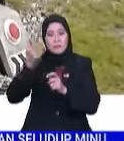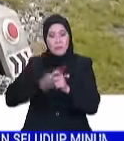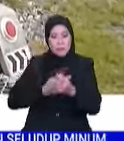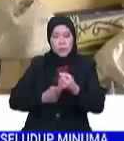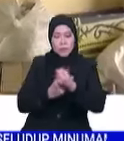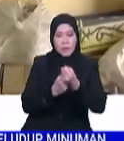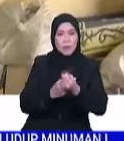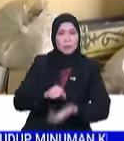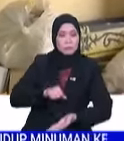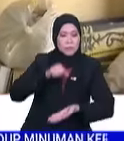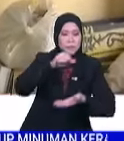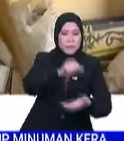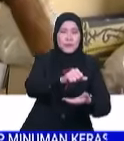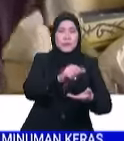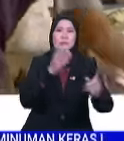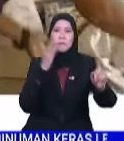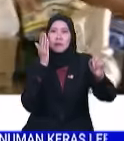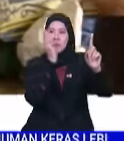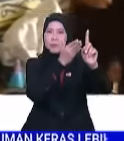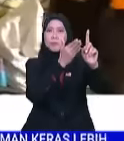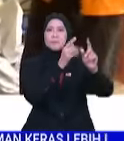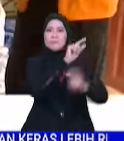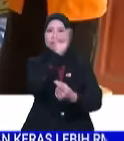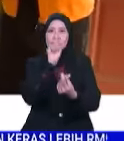sumbangan sampai kepada sasarannya.